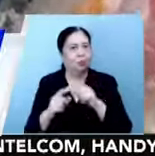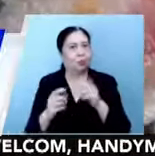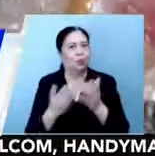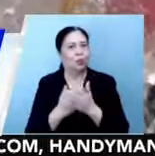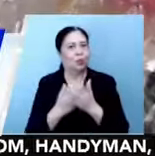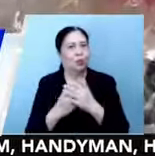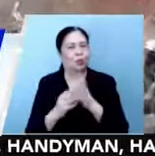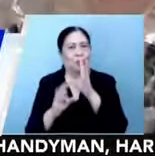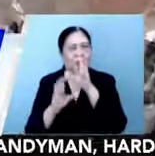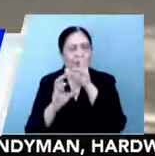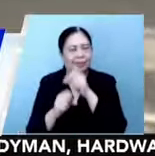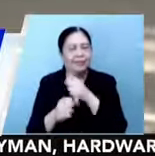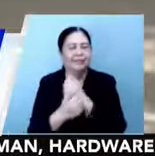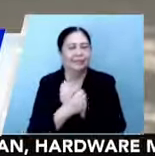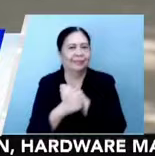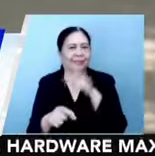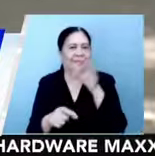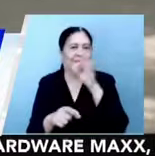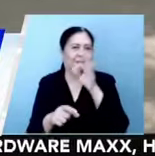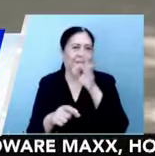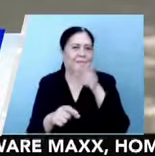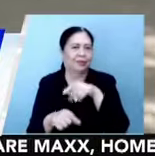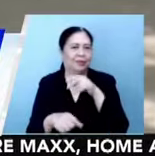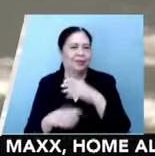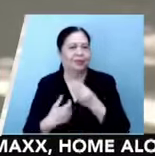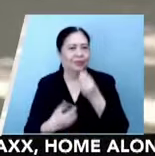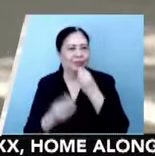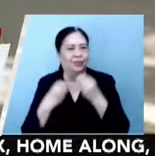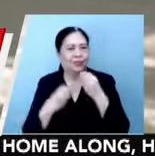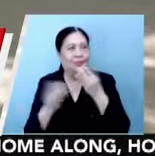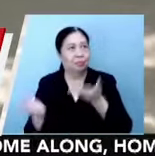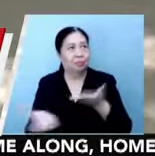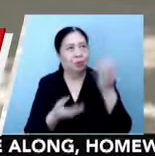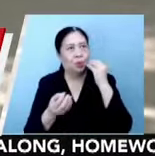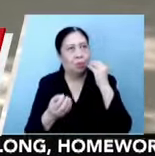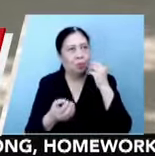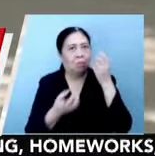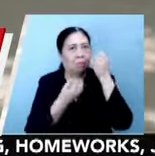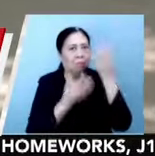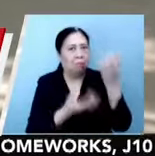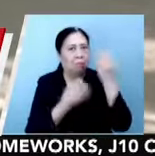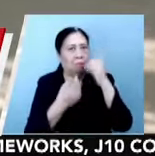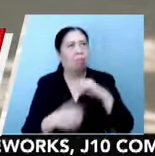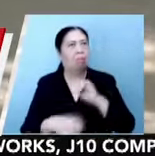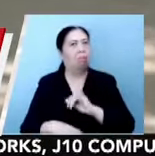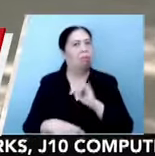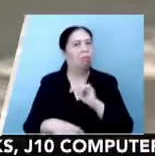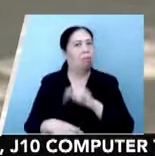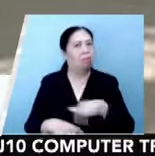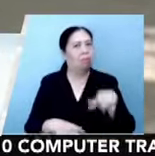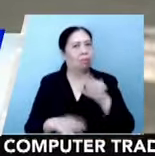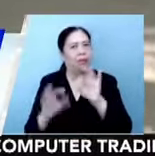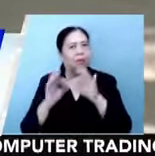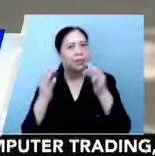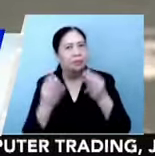ng pagkaing Pinoy. At least pag dauwi sa kanila, masasabi nila sa kanilang mga pamilya, sa kaibigan na ganito masarap